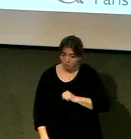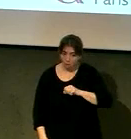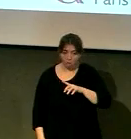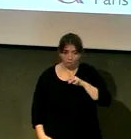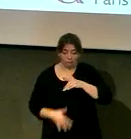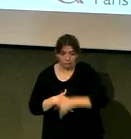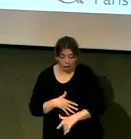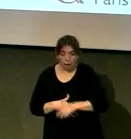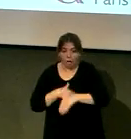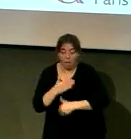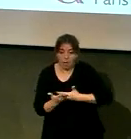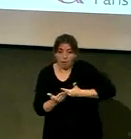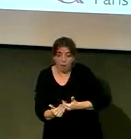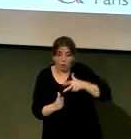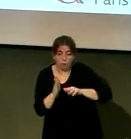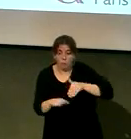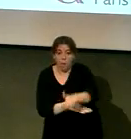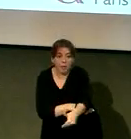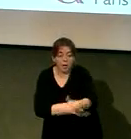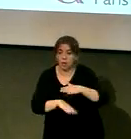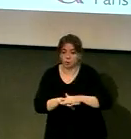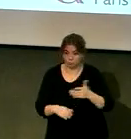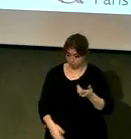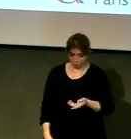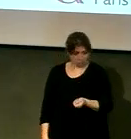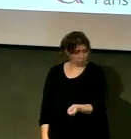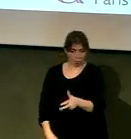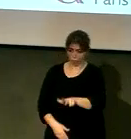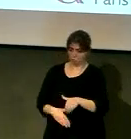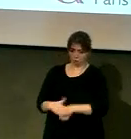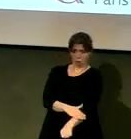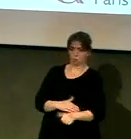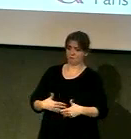on ajuste la temporalité avec cette